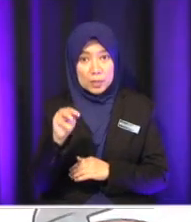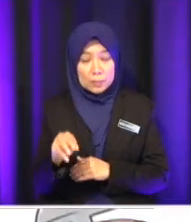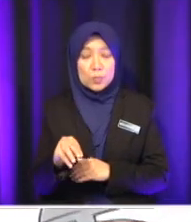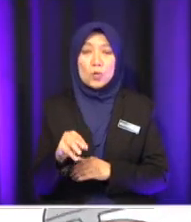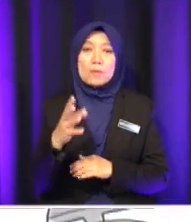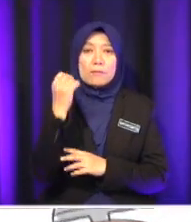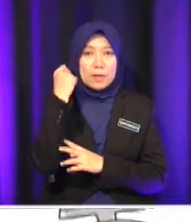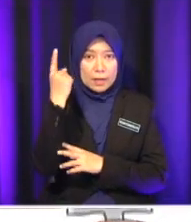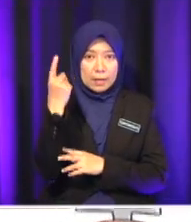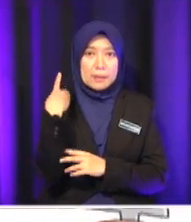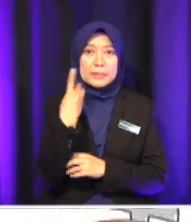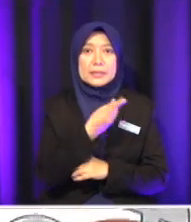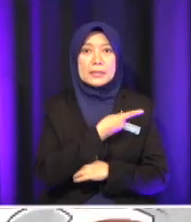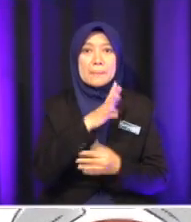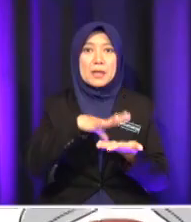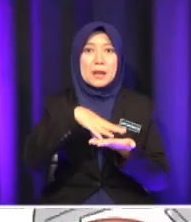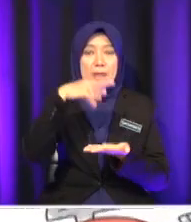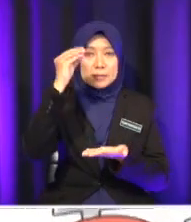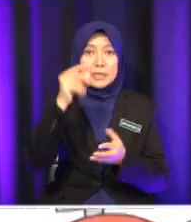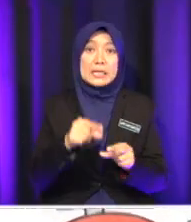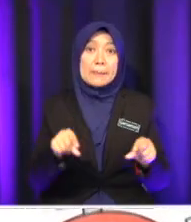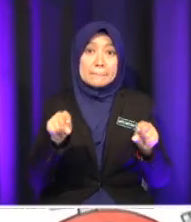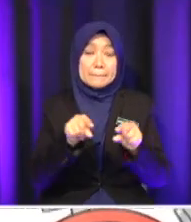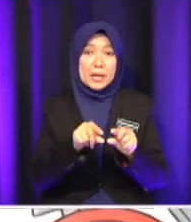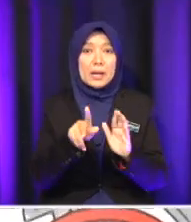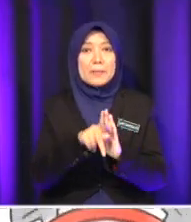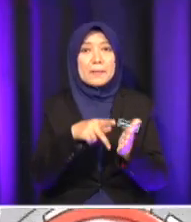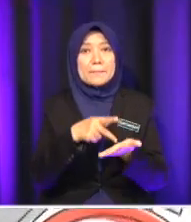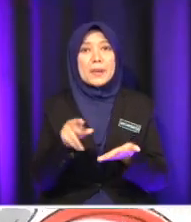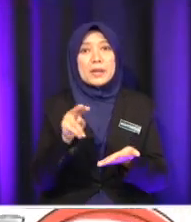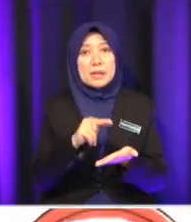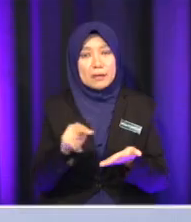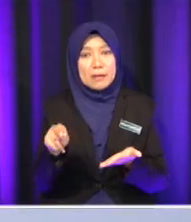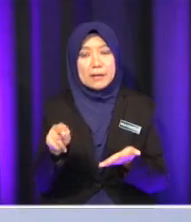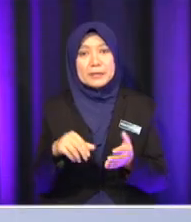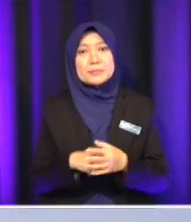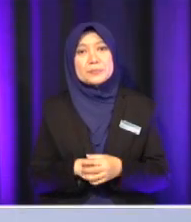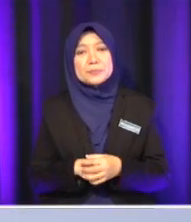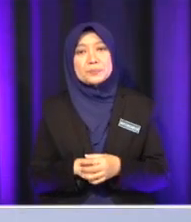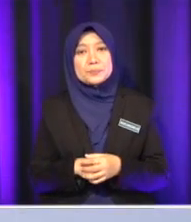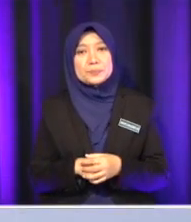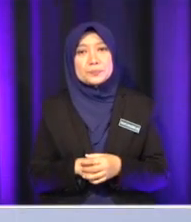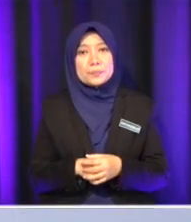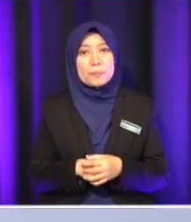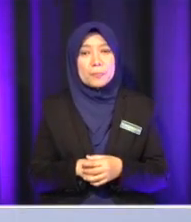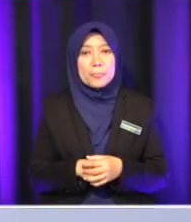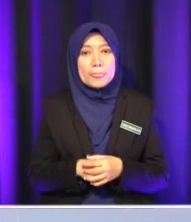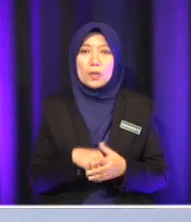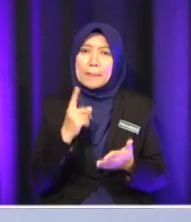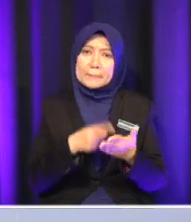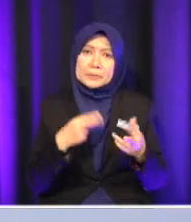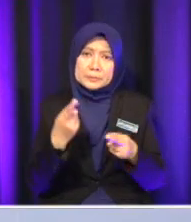telah belajar pada hari ini yaitu tajuk imbangan pembayaran baik berikan sedikit rumusan